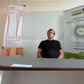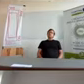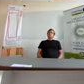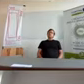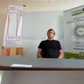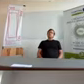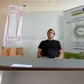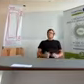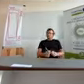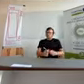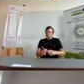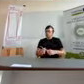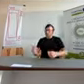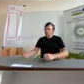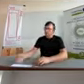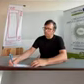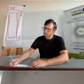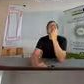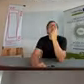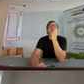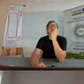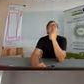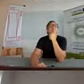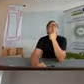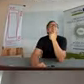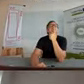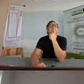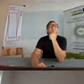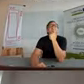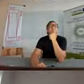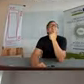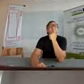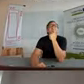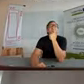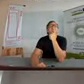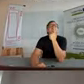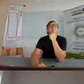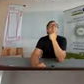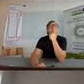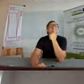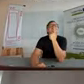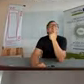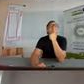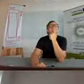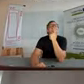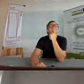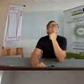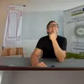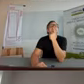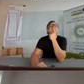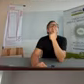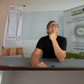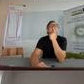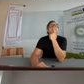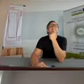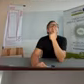in der Produktentwicklung sehr, sehr viel Zeit. Warum wir das Ganze machen, ist genau das, was ich vorher gesagt habe. Wir wollen die